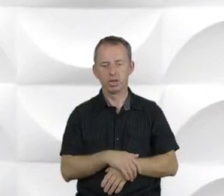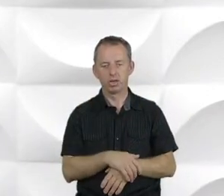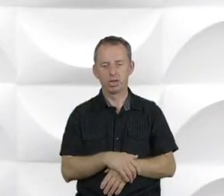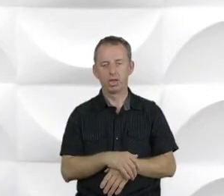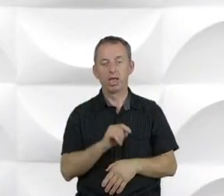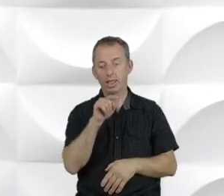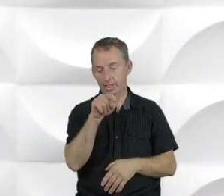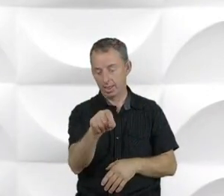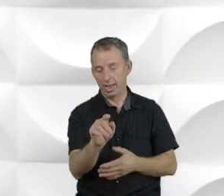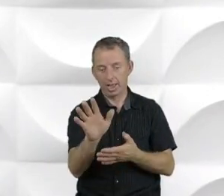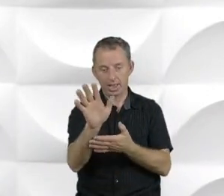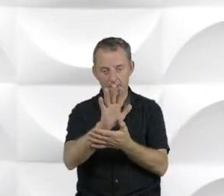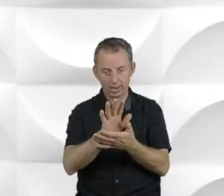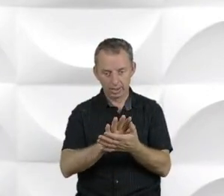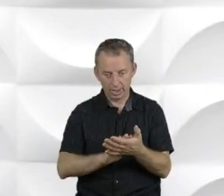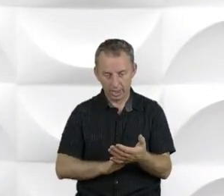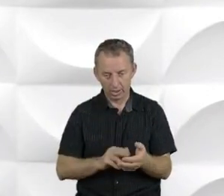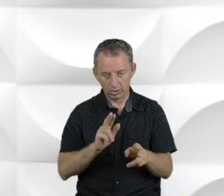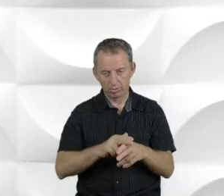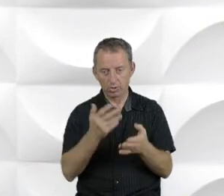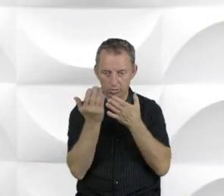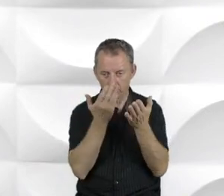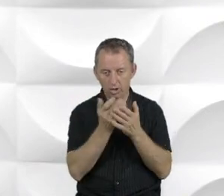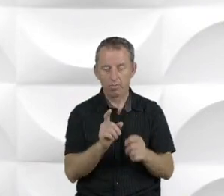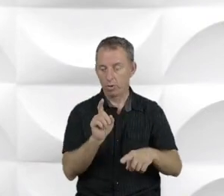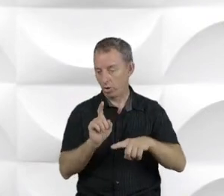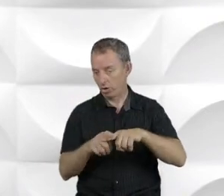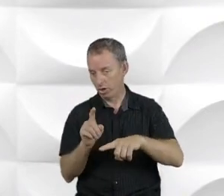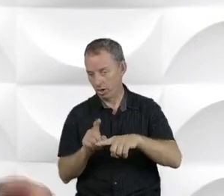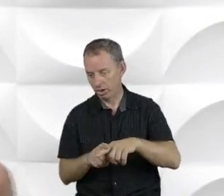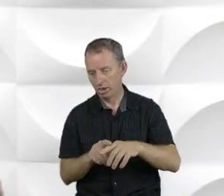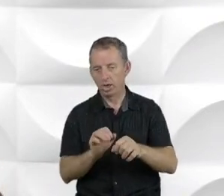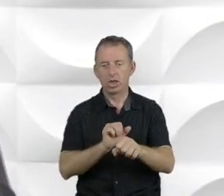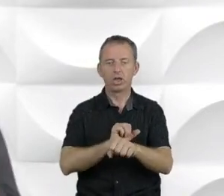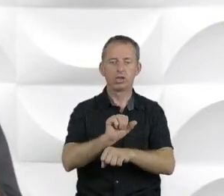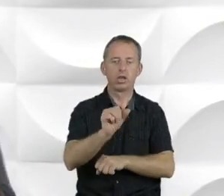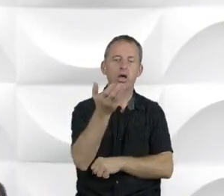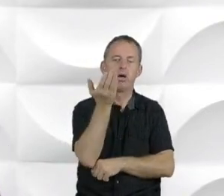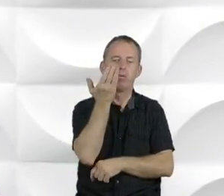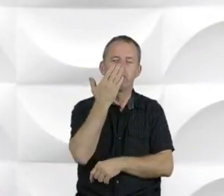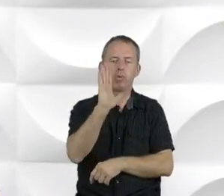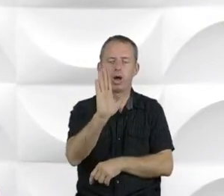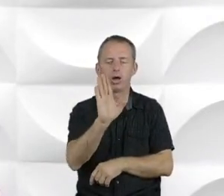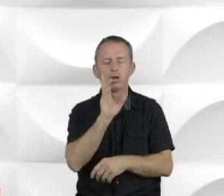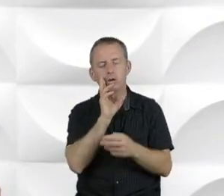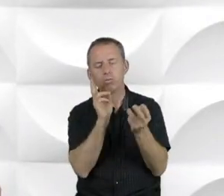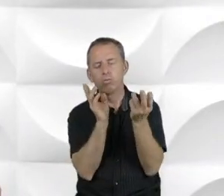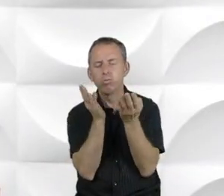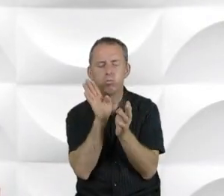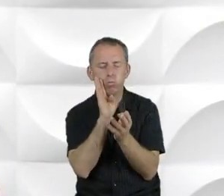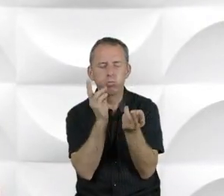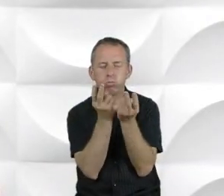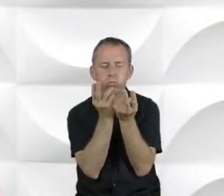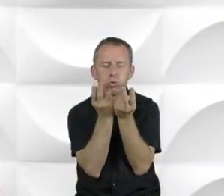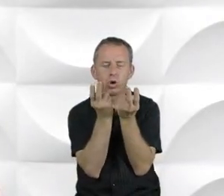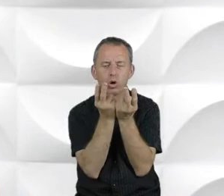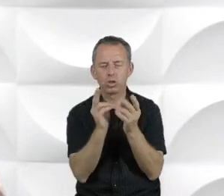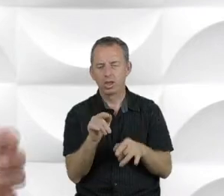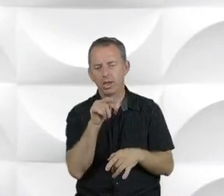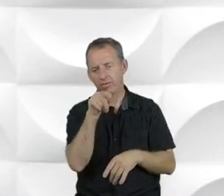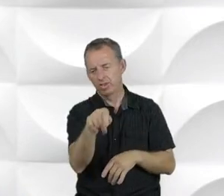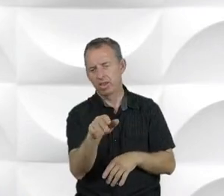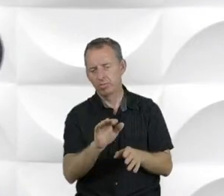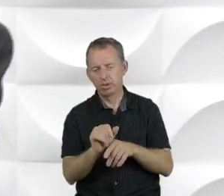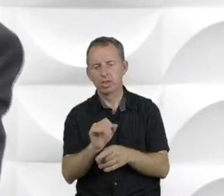ten tekst, gdybyśmy czytali po grecku, jest bardzo podobny w tym miejscu,